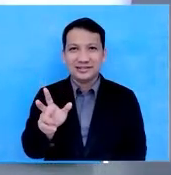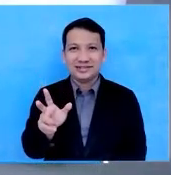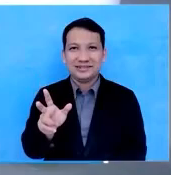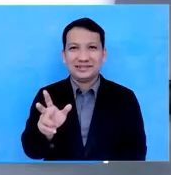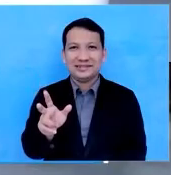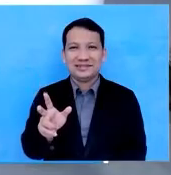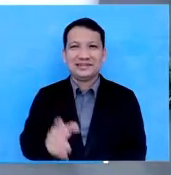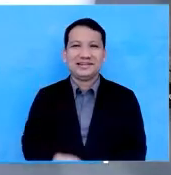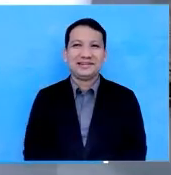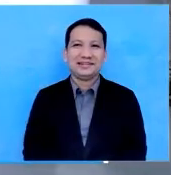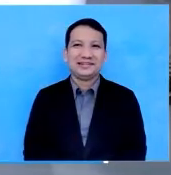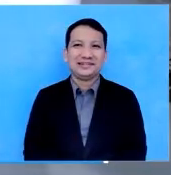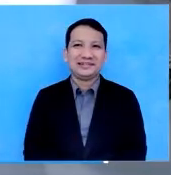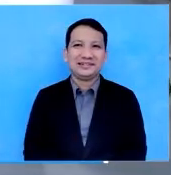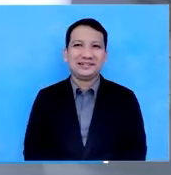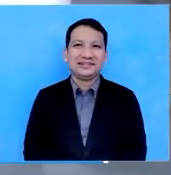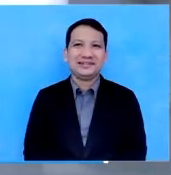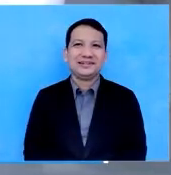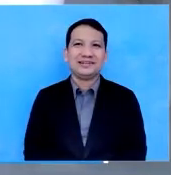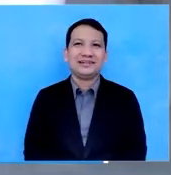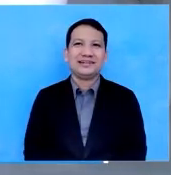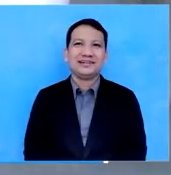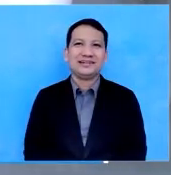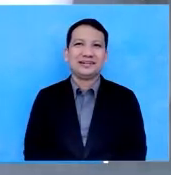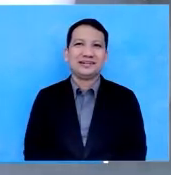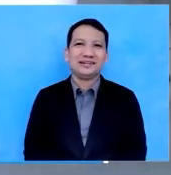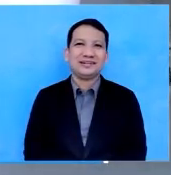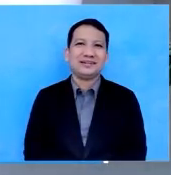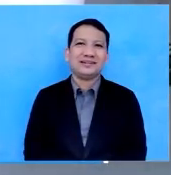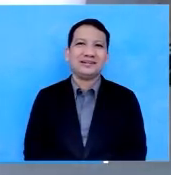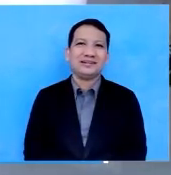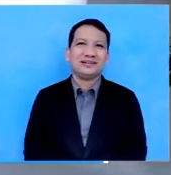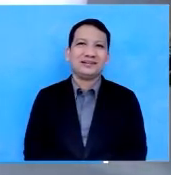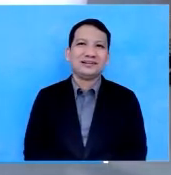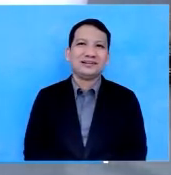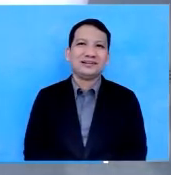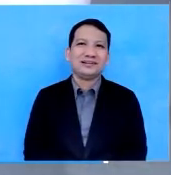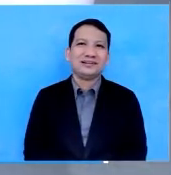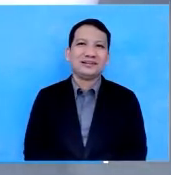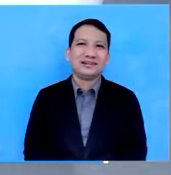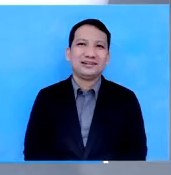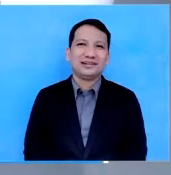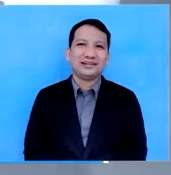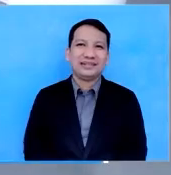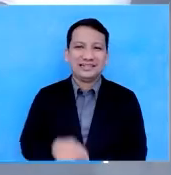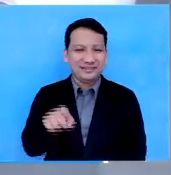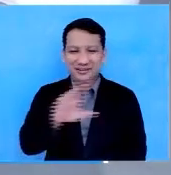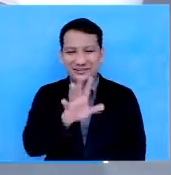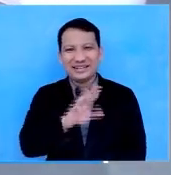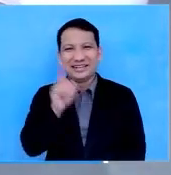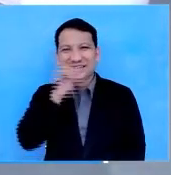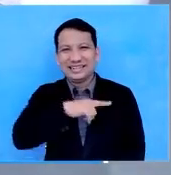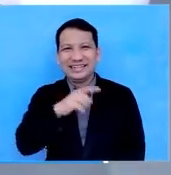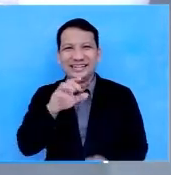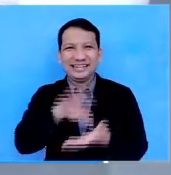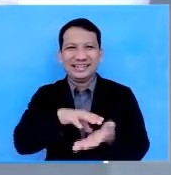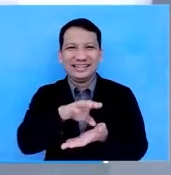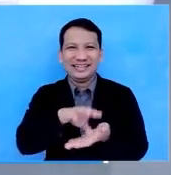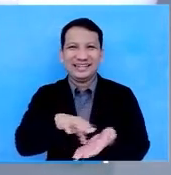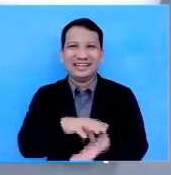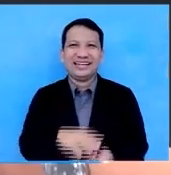Oo. Ito, Jester, huwag ka masyadong ma-flatter. Ayan, hindi kasi, mapapahid to. Kasi fake cake to. Joke lang. Totoo po